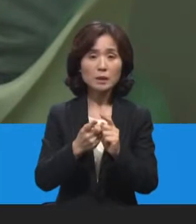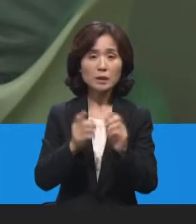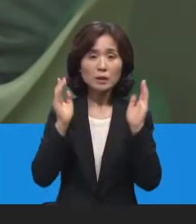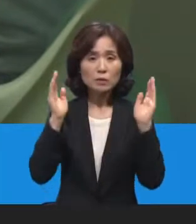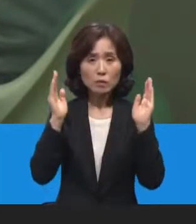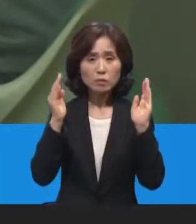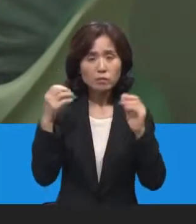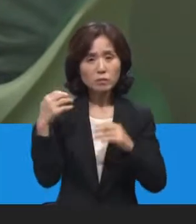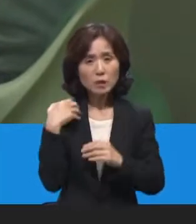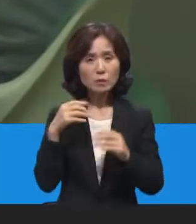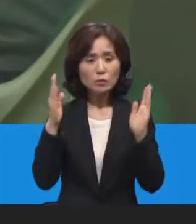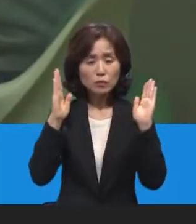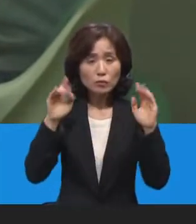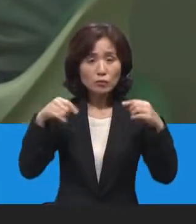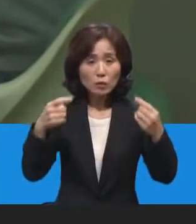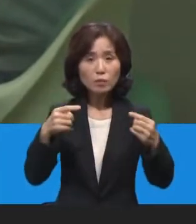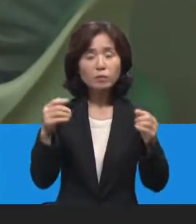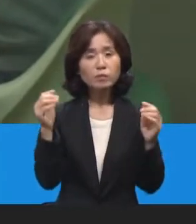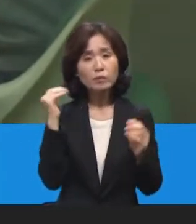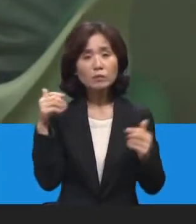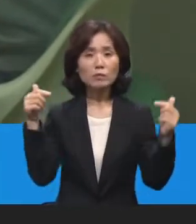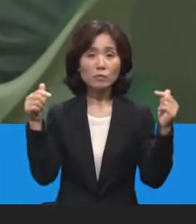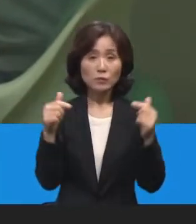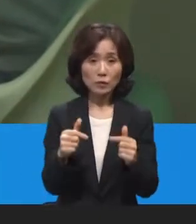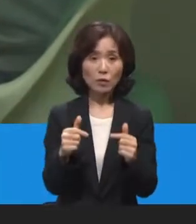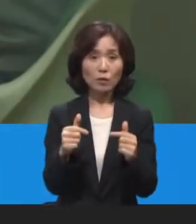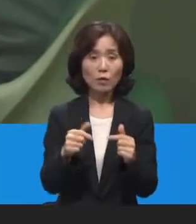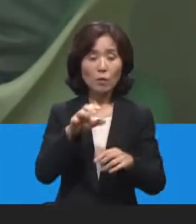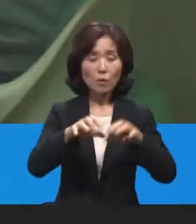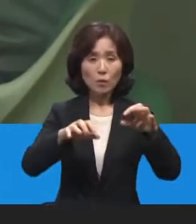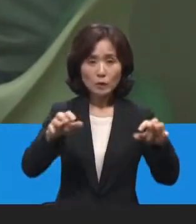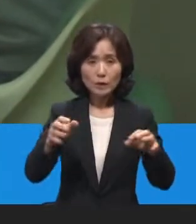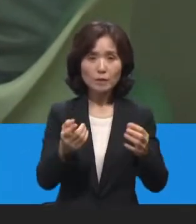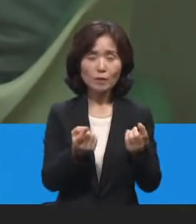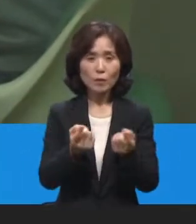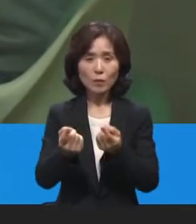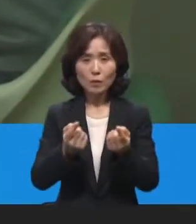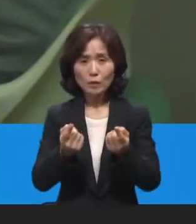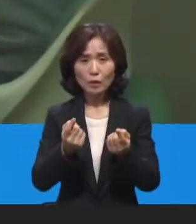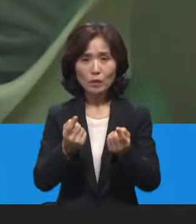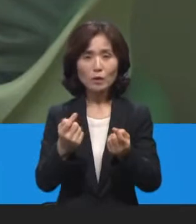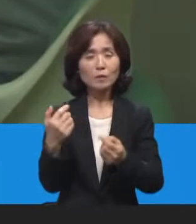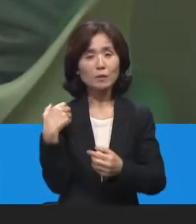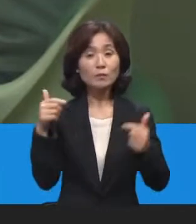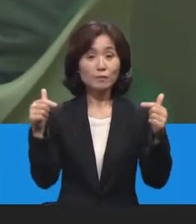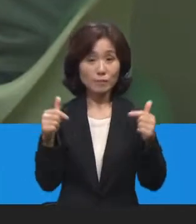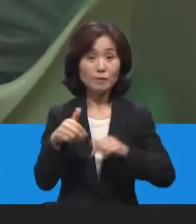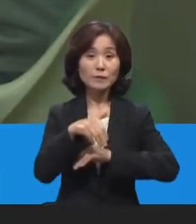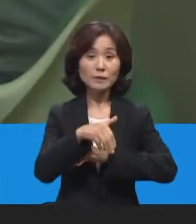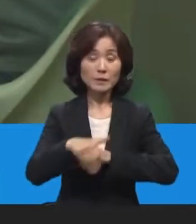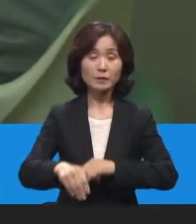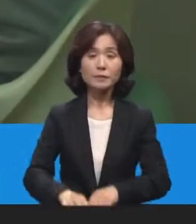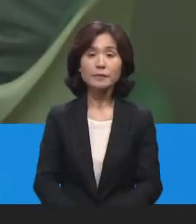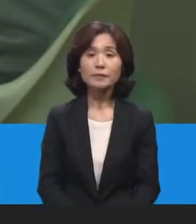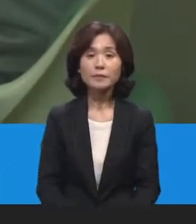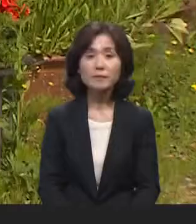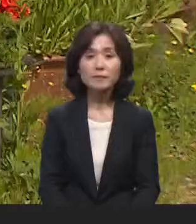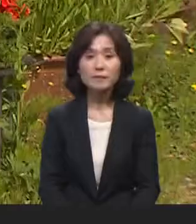유연화 해서 현장 부담을 최소화 하겠다는 방침입니다 첫 소식 서현 하게 됩니다